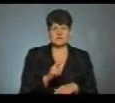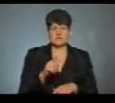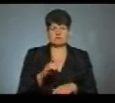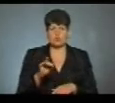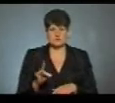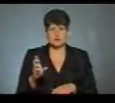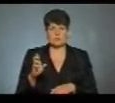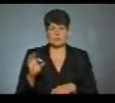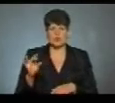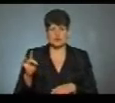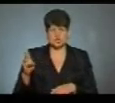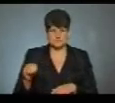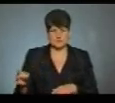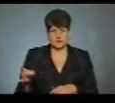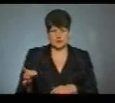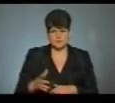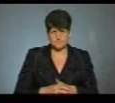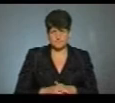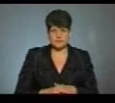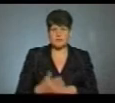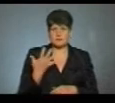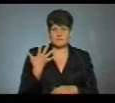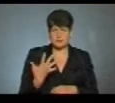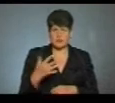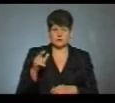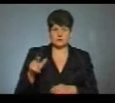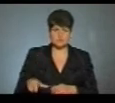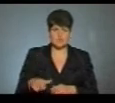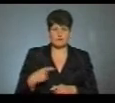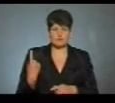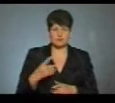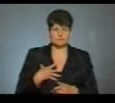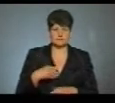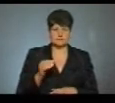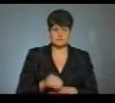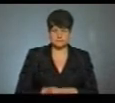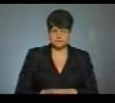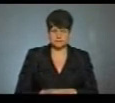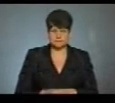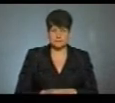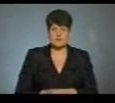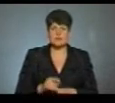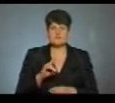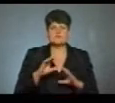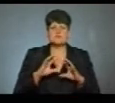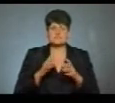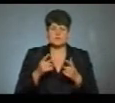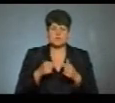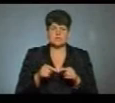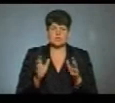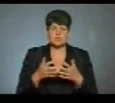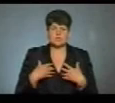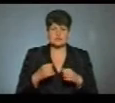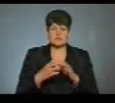Борщівському районах, розповів Володимир Паничев. 5 осіб в області померли. За даними Всесвітньої організації охорони здоров'я,